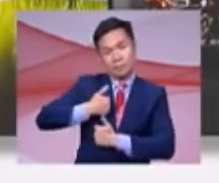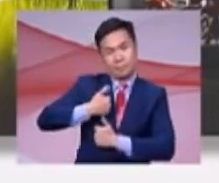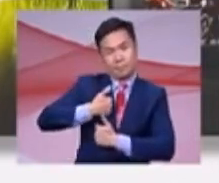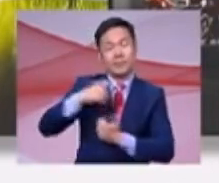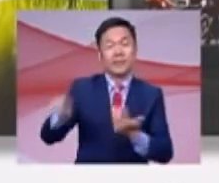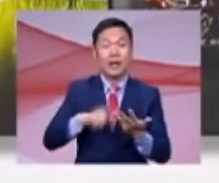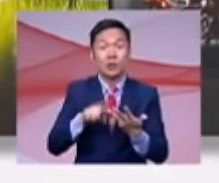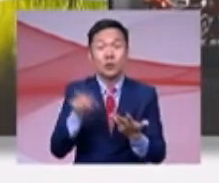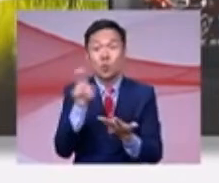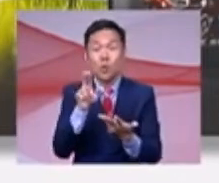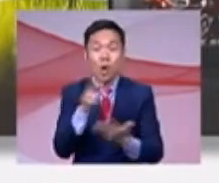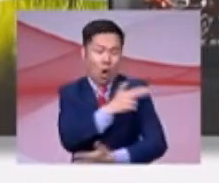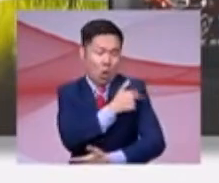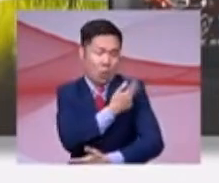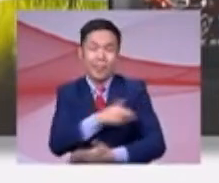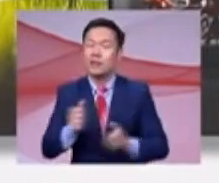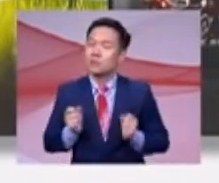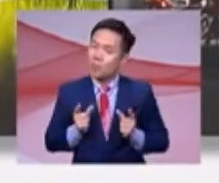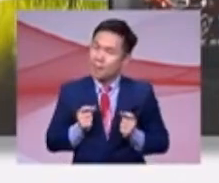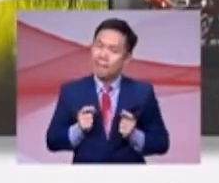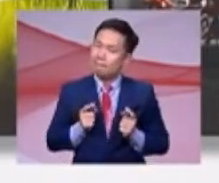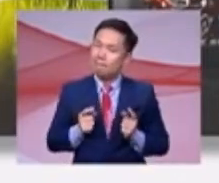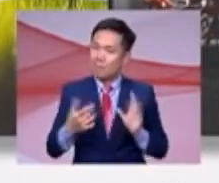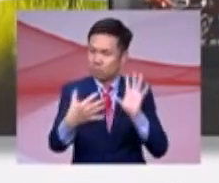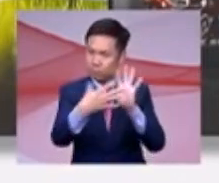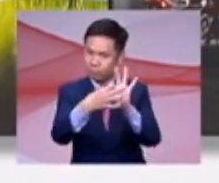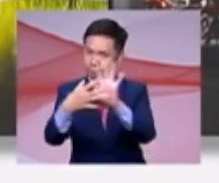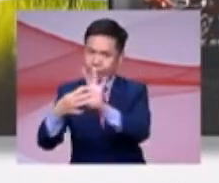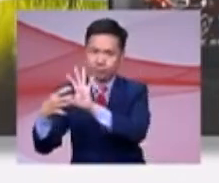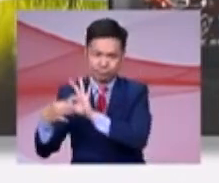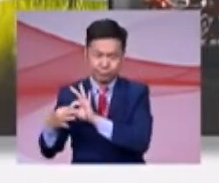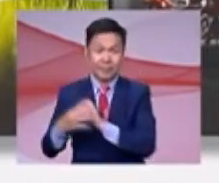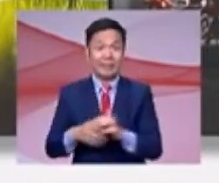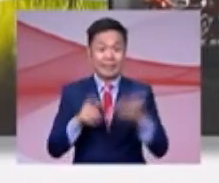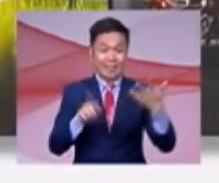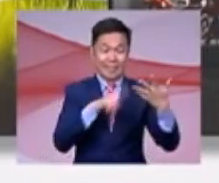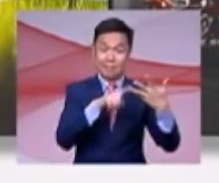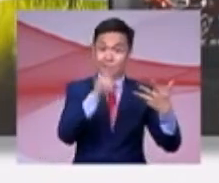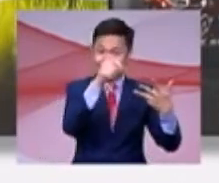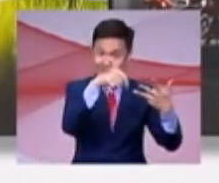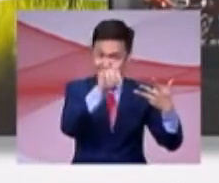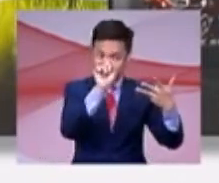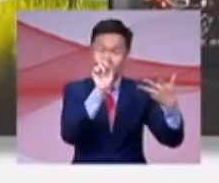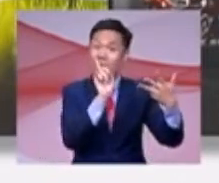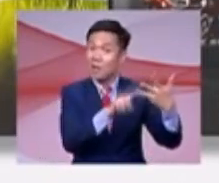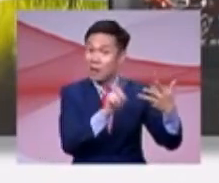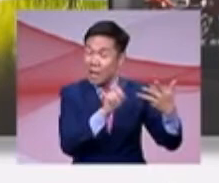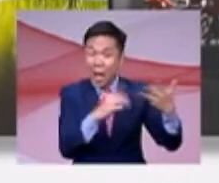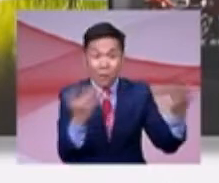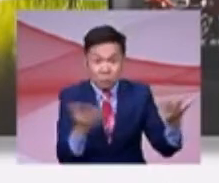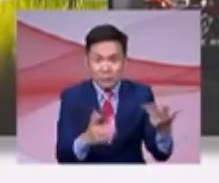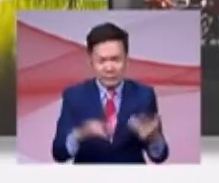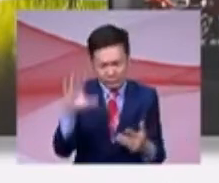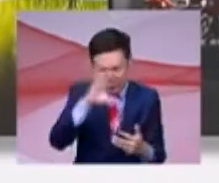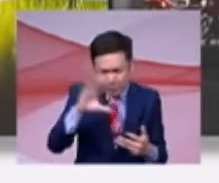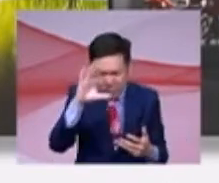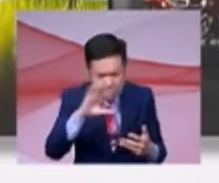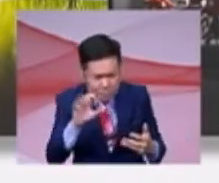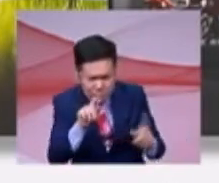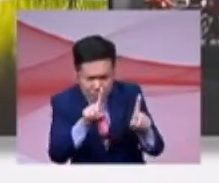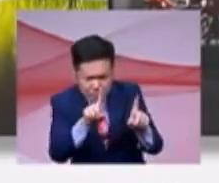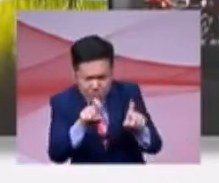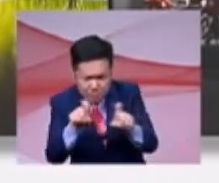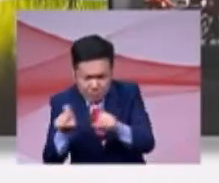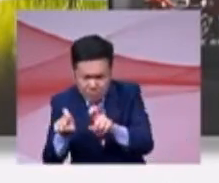juga hospital-hospital swasta. Yang ketiga, tindakan kesihatan awam kita, iaitu mencari, menguji